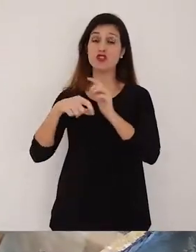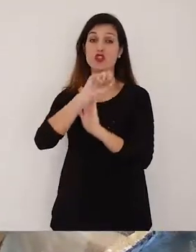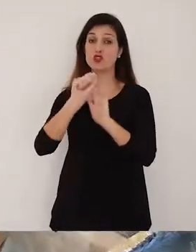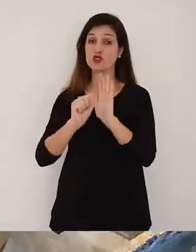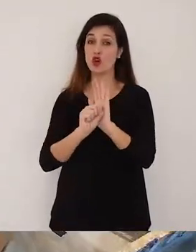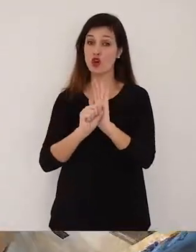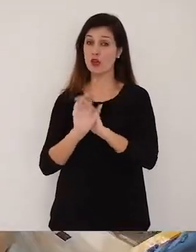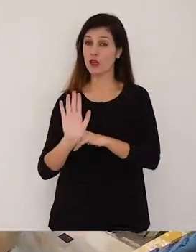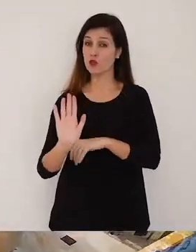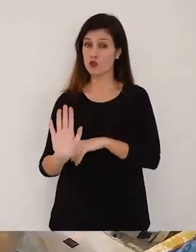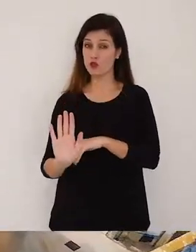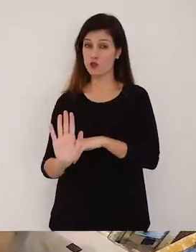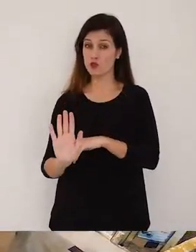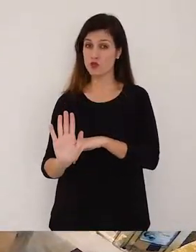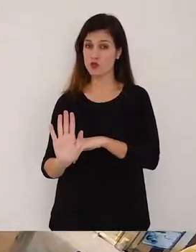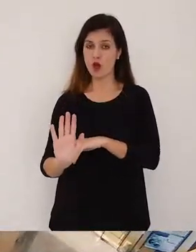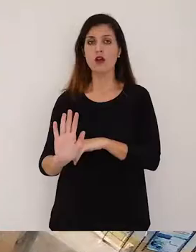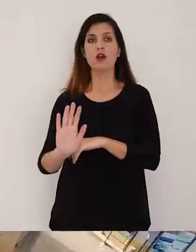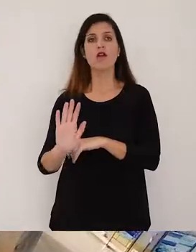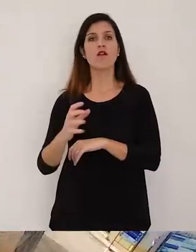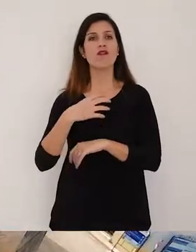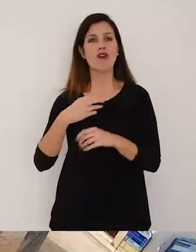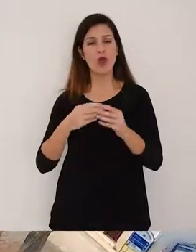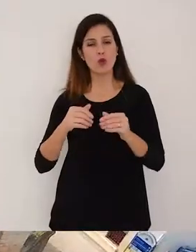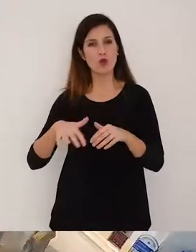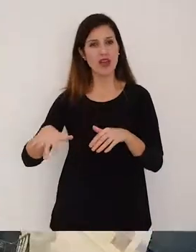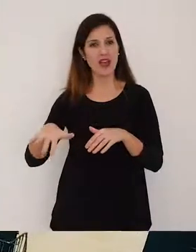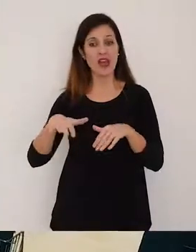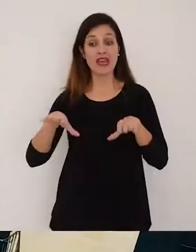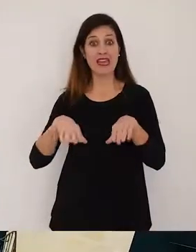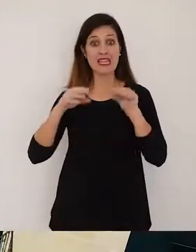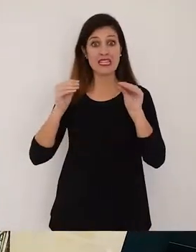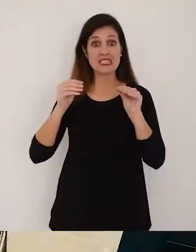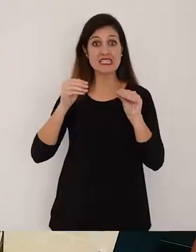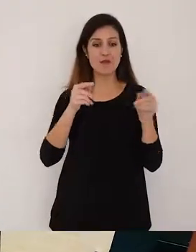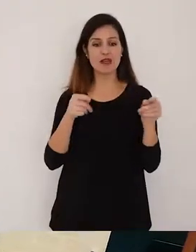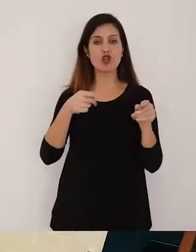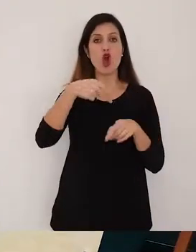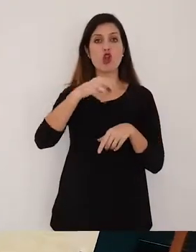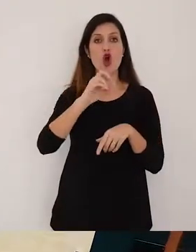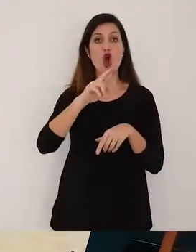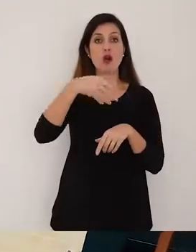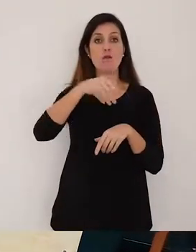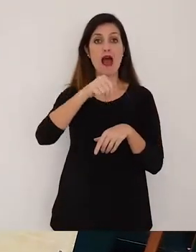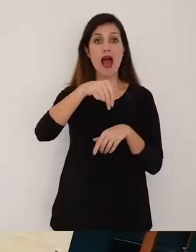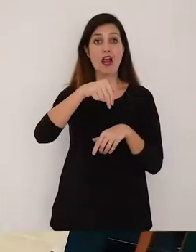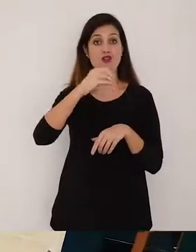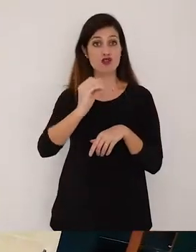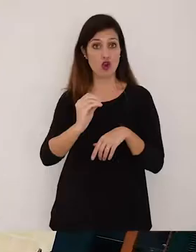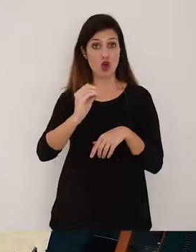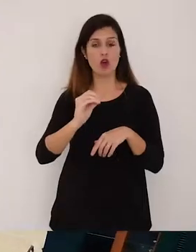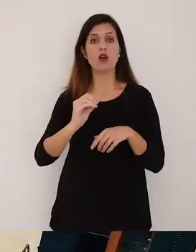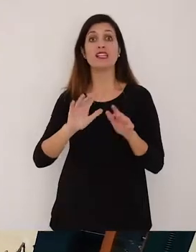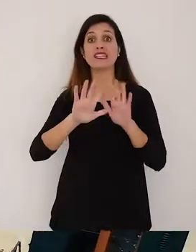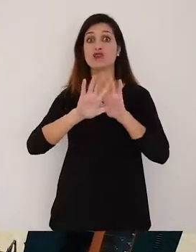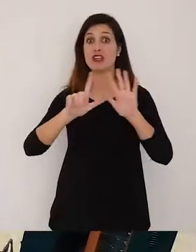Secondo la tradizione storica documentaria, l'epopea feudale di Miggiano ha inizio durante il dominio normanno.